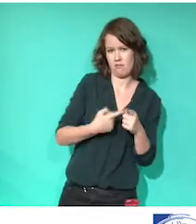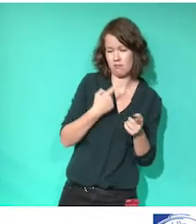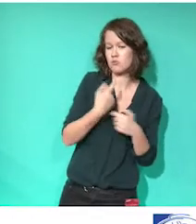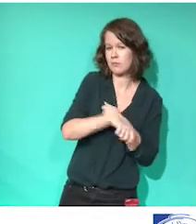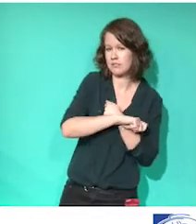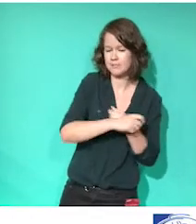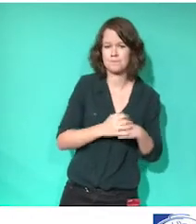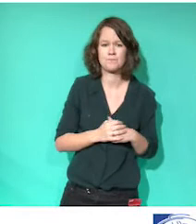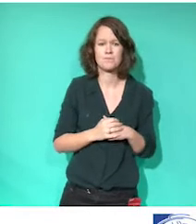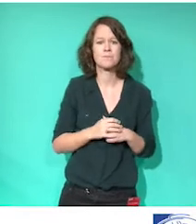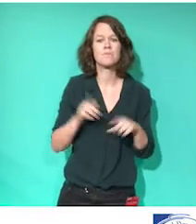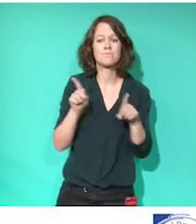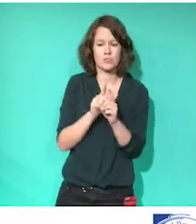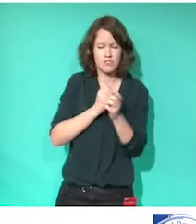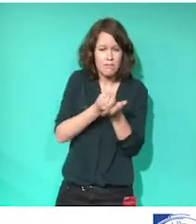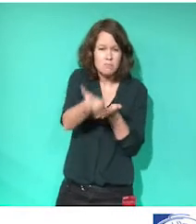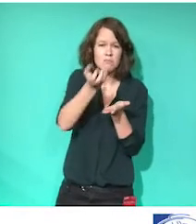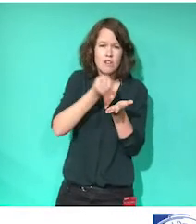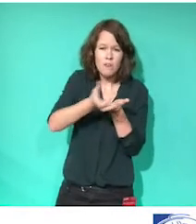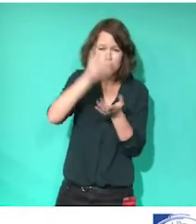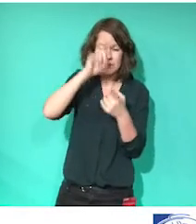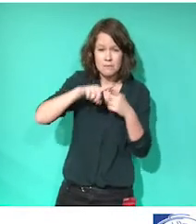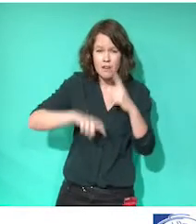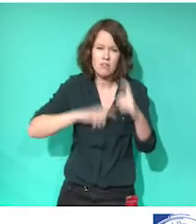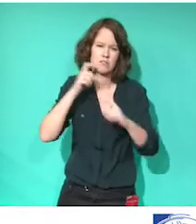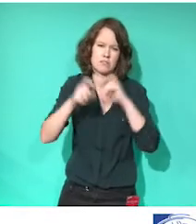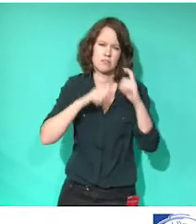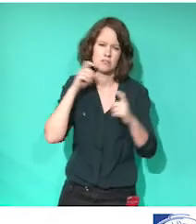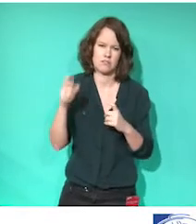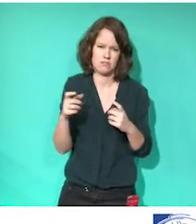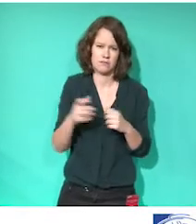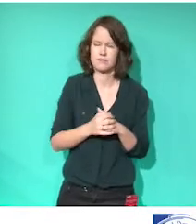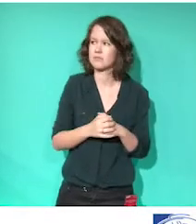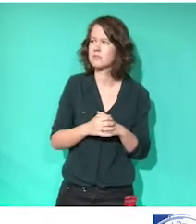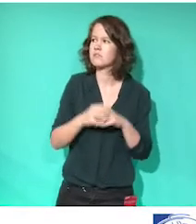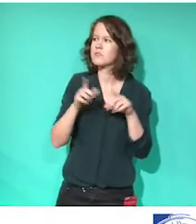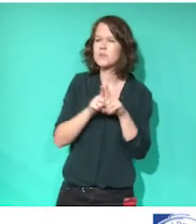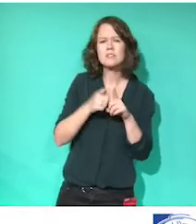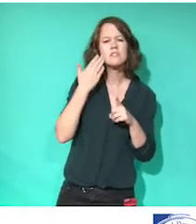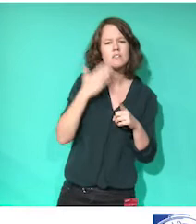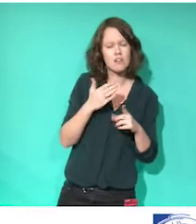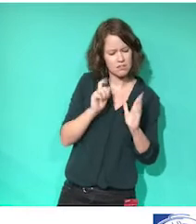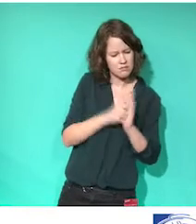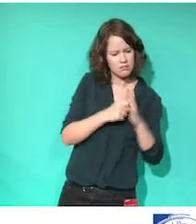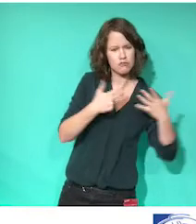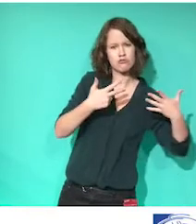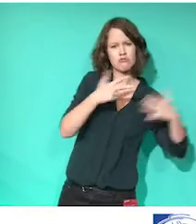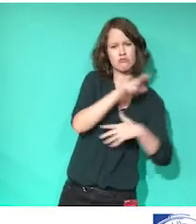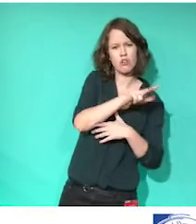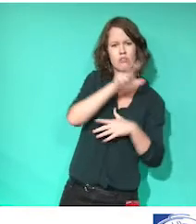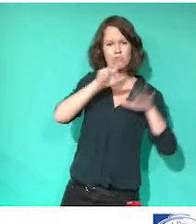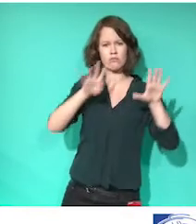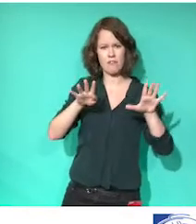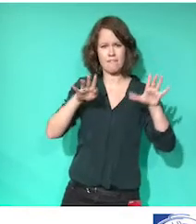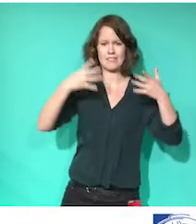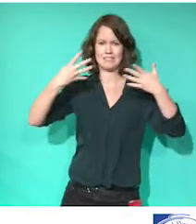des violences, parce que c'est un continuum les violences, l'articulation autour du 3919, puisque le 3919 est un numéro d'appel qui